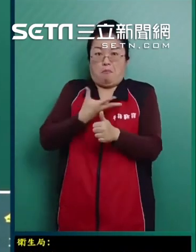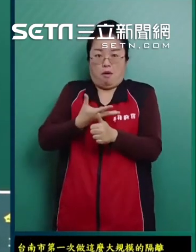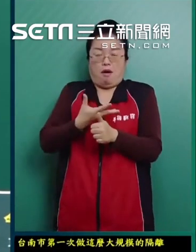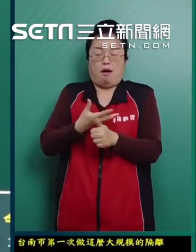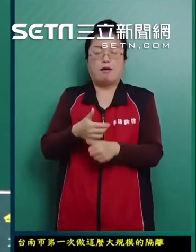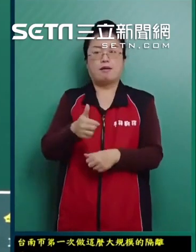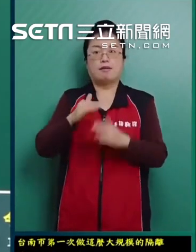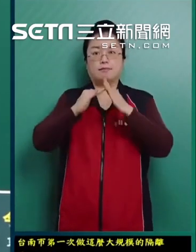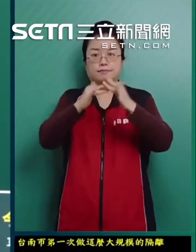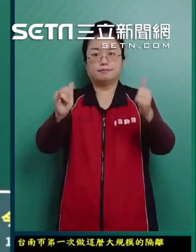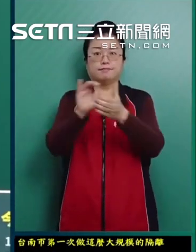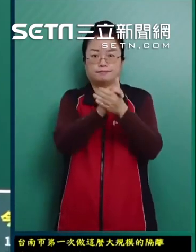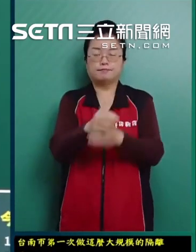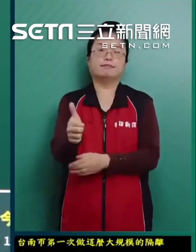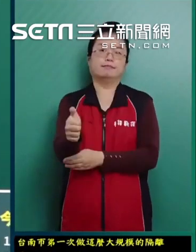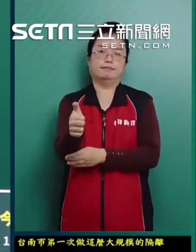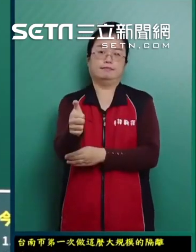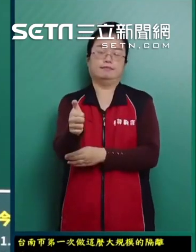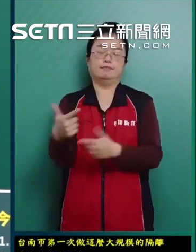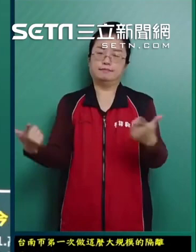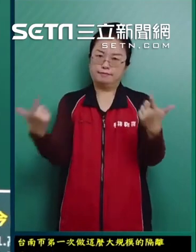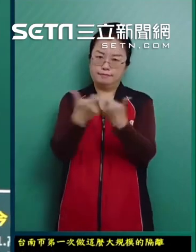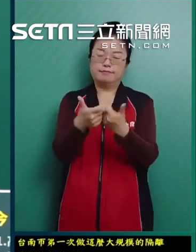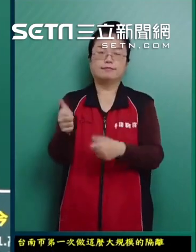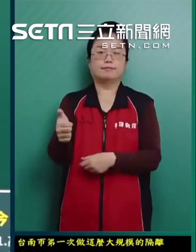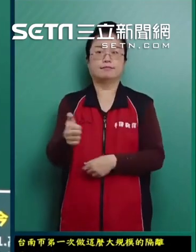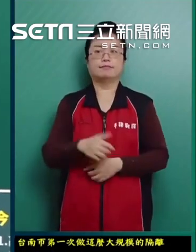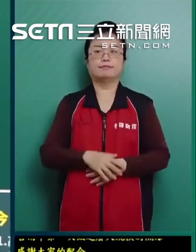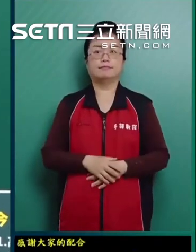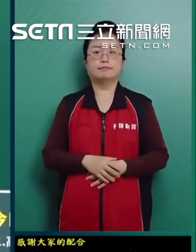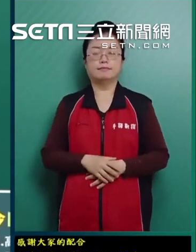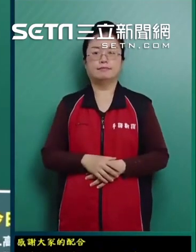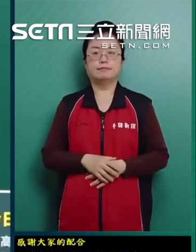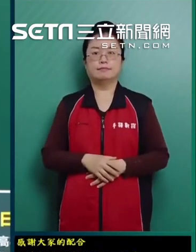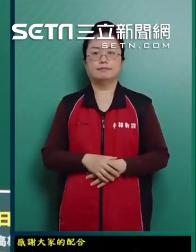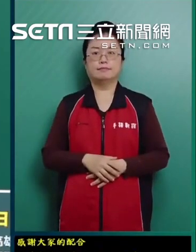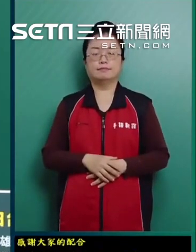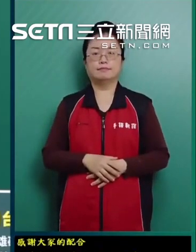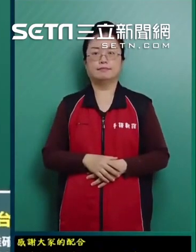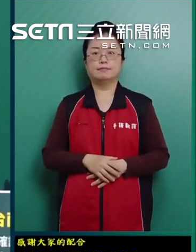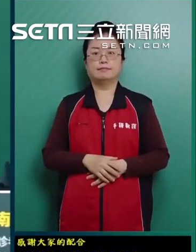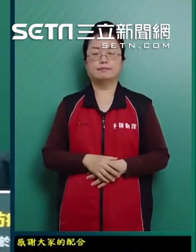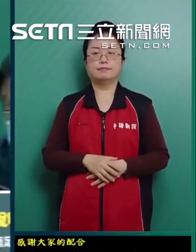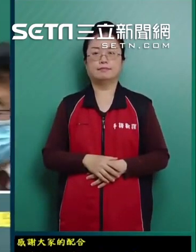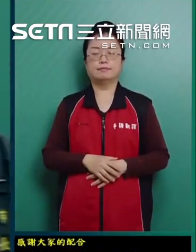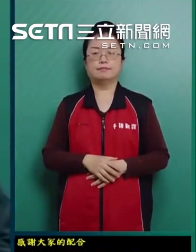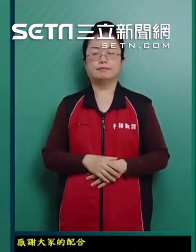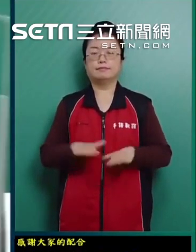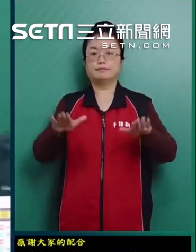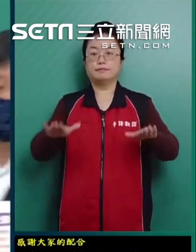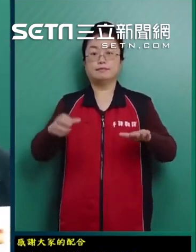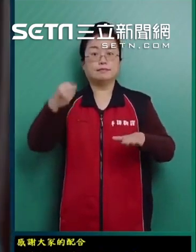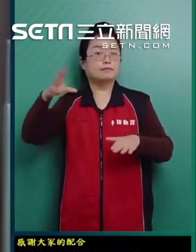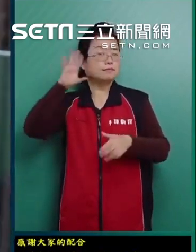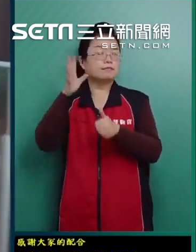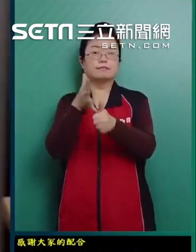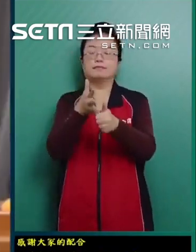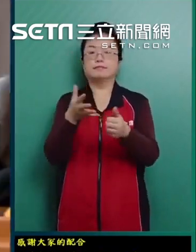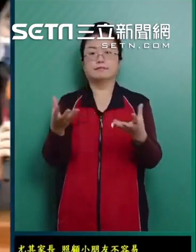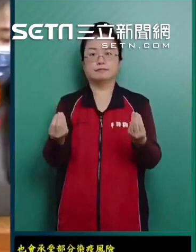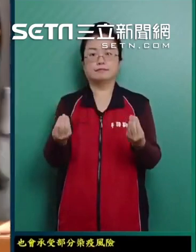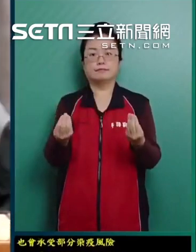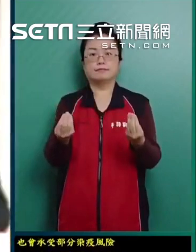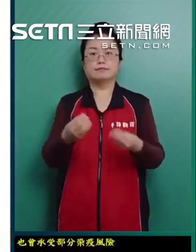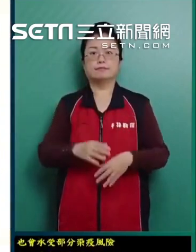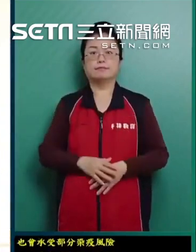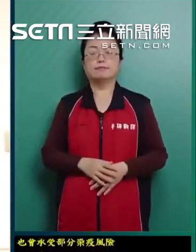合。那有你们的配合，我想台南市的防疫会做得更好。以上，谢谢。 好，谢谢。 好的，那今天呢没有媒体呢提出相